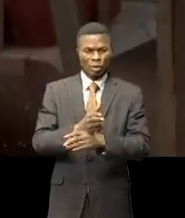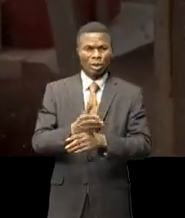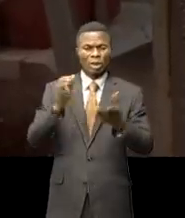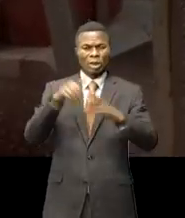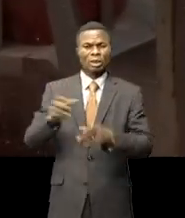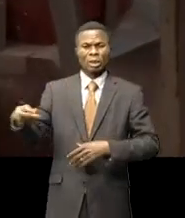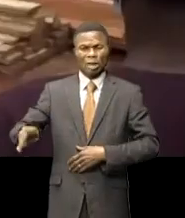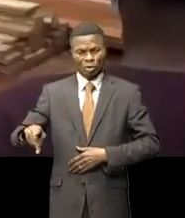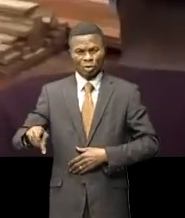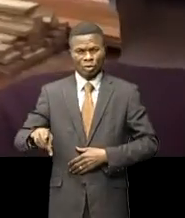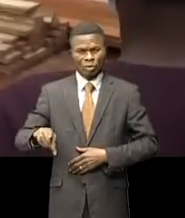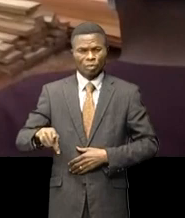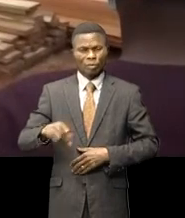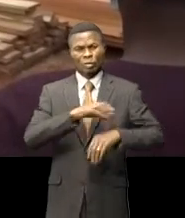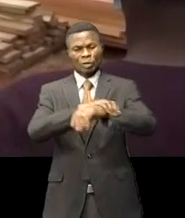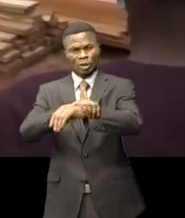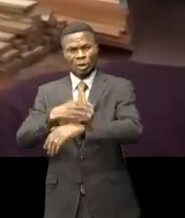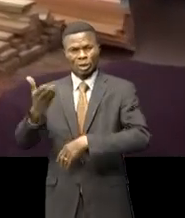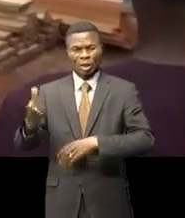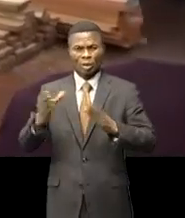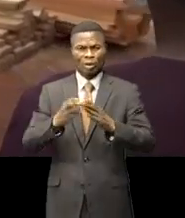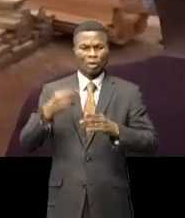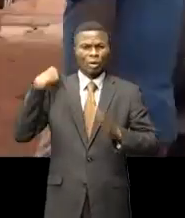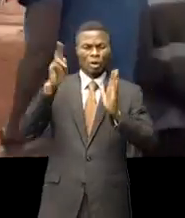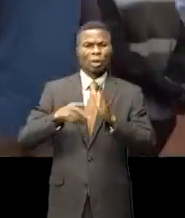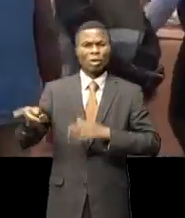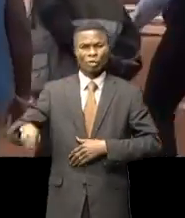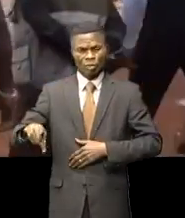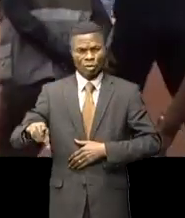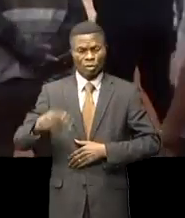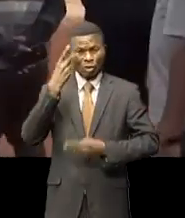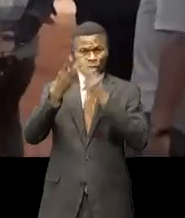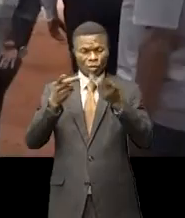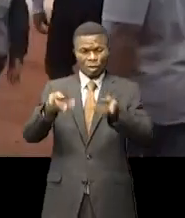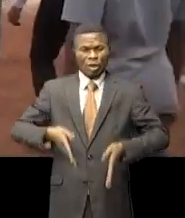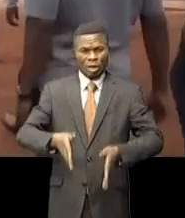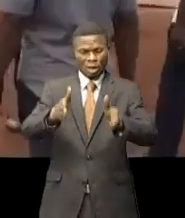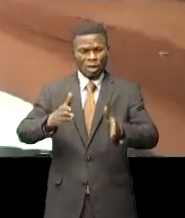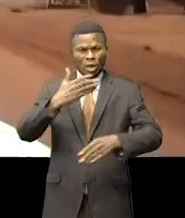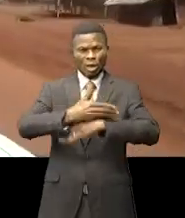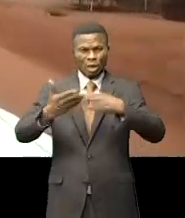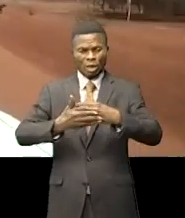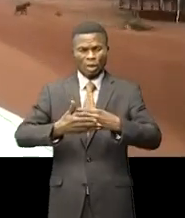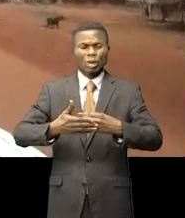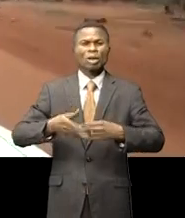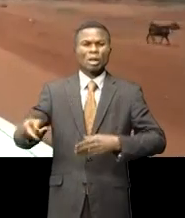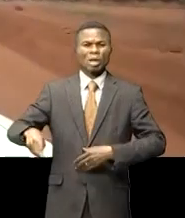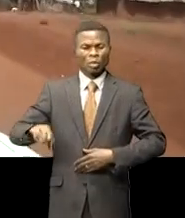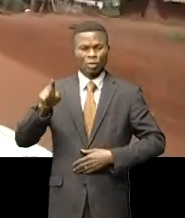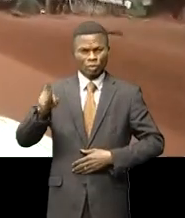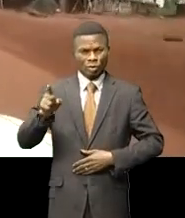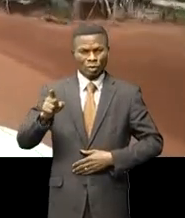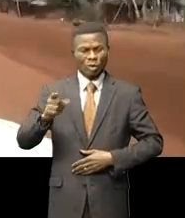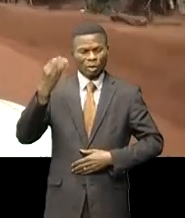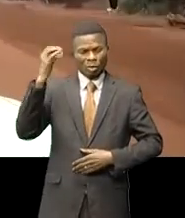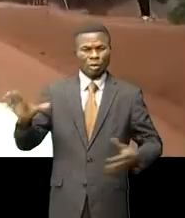la province, sont conduits ici par le gouverneur de province à la visite de cette route tracée par l'exécutif basséané en vue